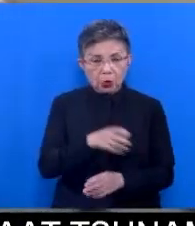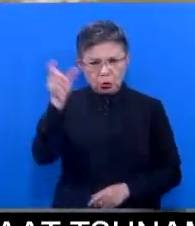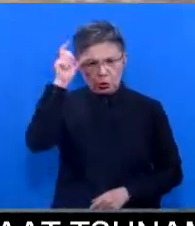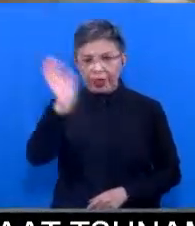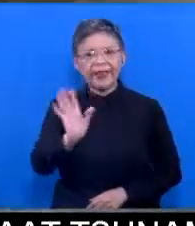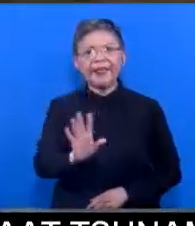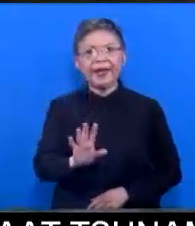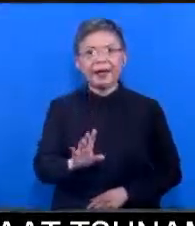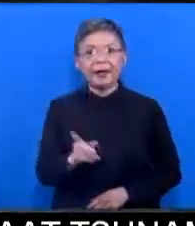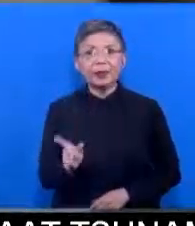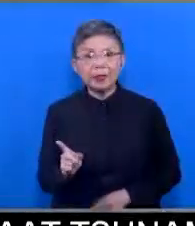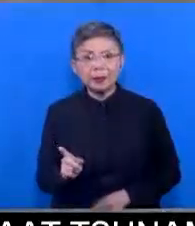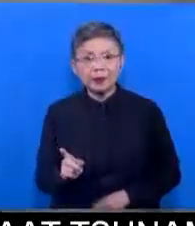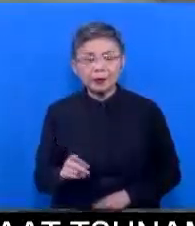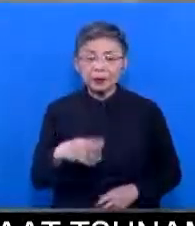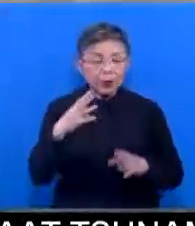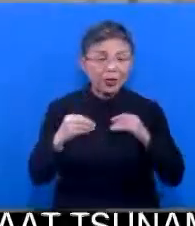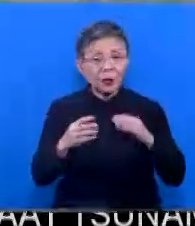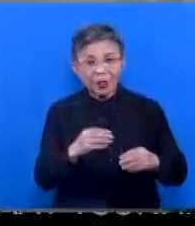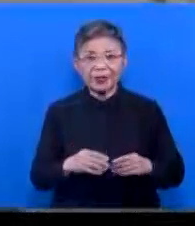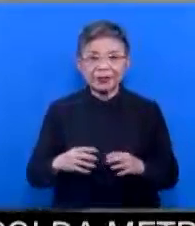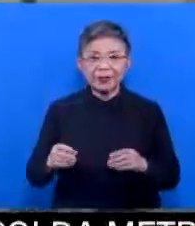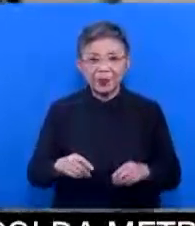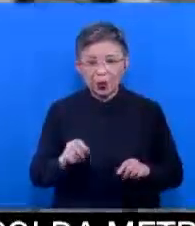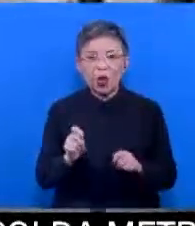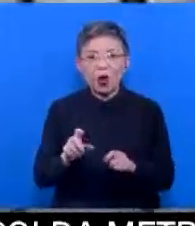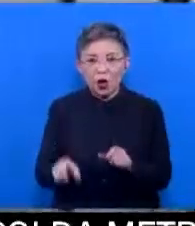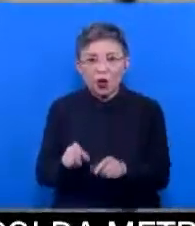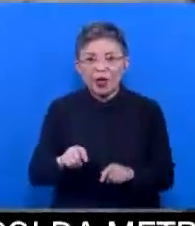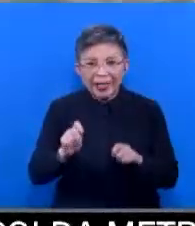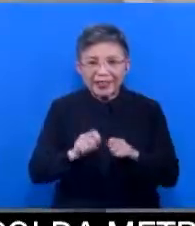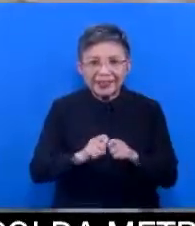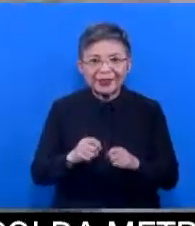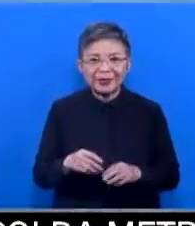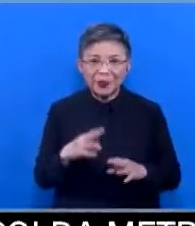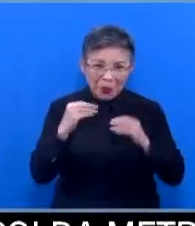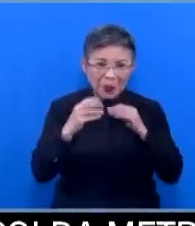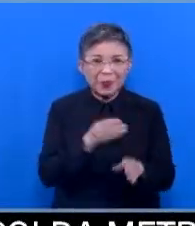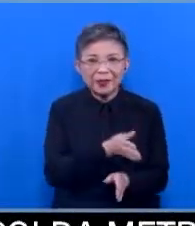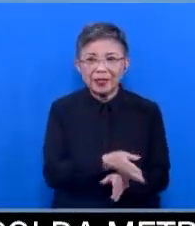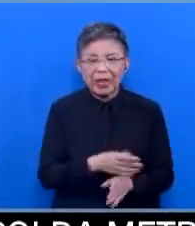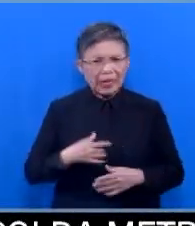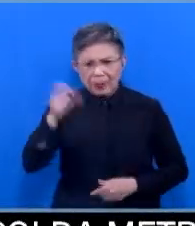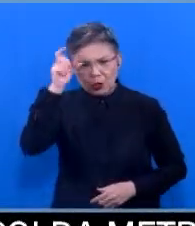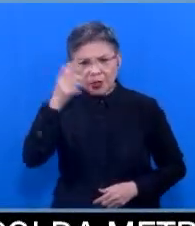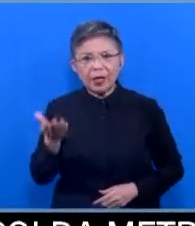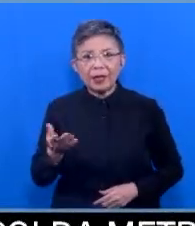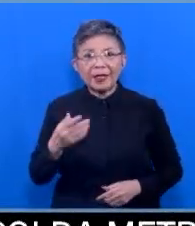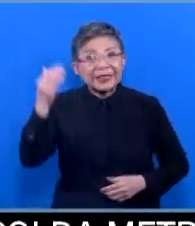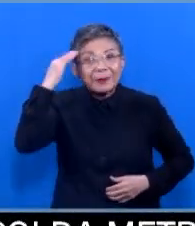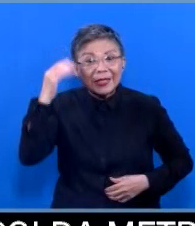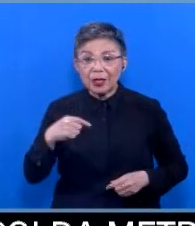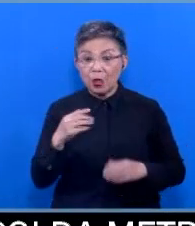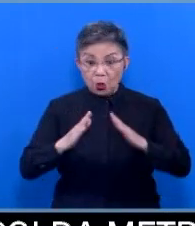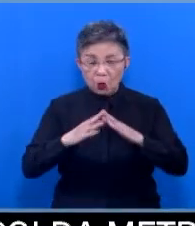sekali. Bahkan sempat mengobrol dengan para pekerja ini. Gak curiga, Pak, karena katanya mau direnovasi